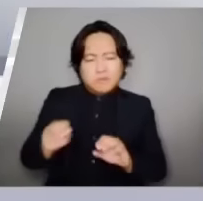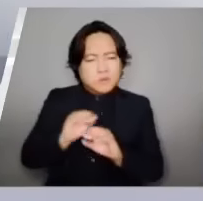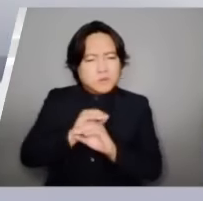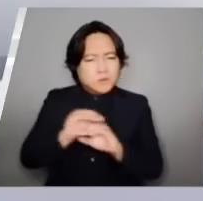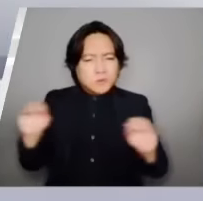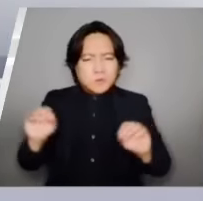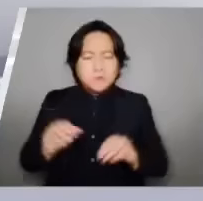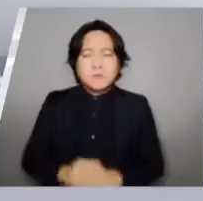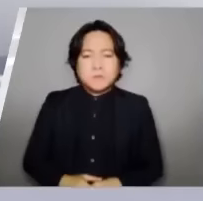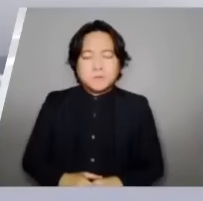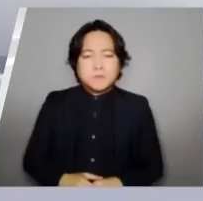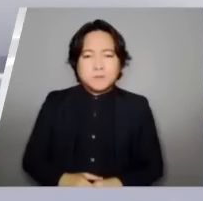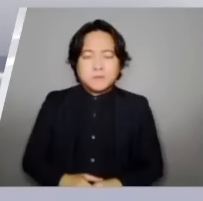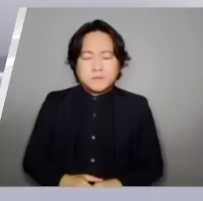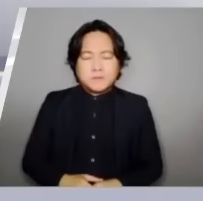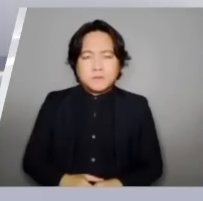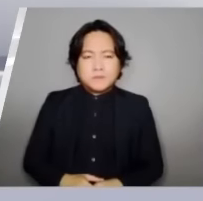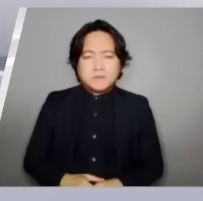tolerated